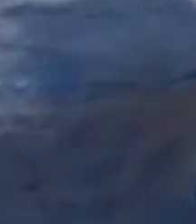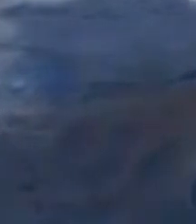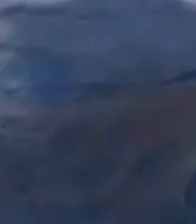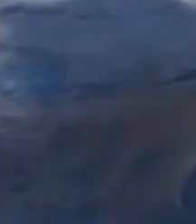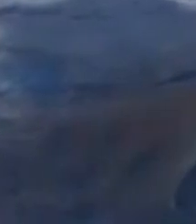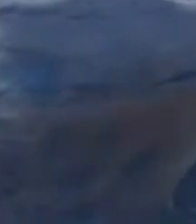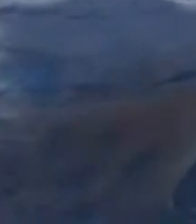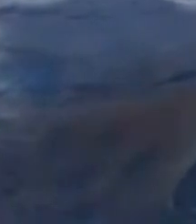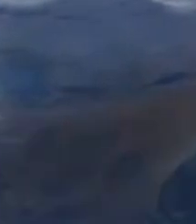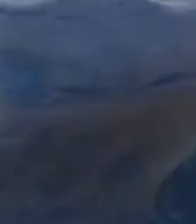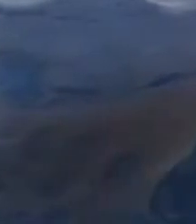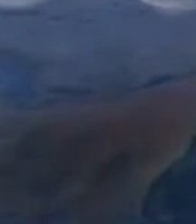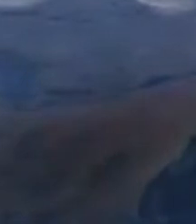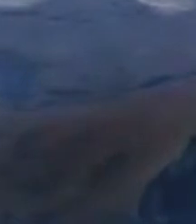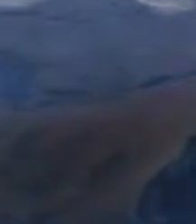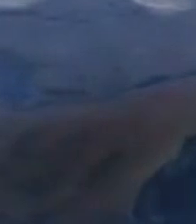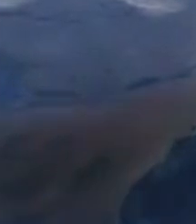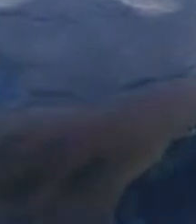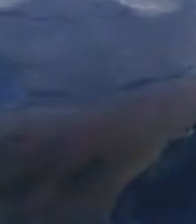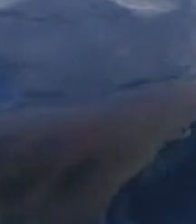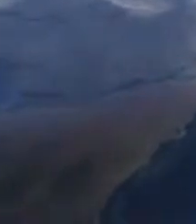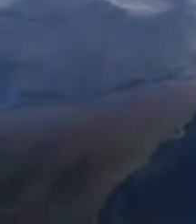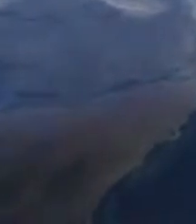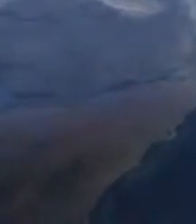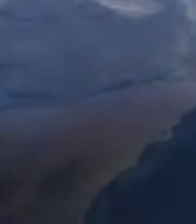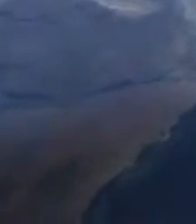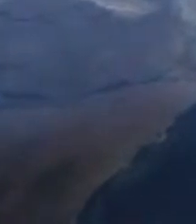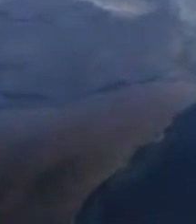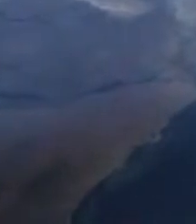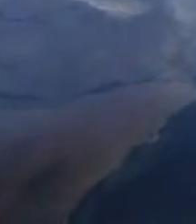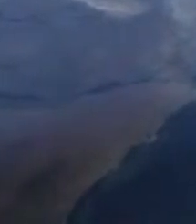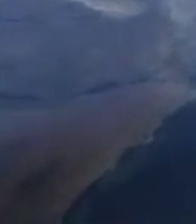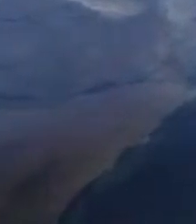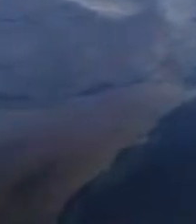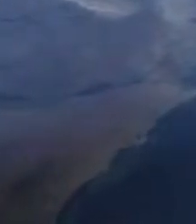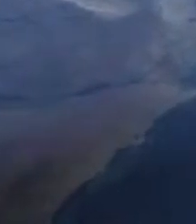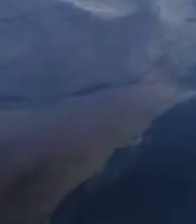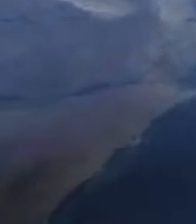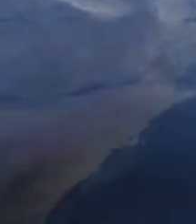na ɛmu korɔn wofa wiemuhyɛn a